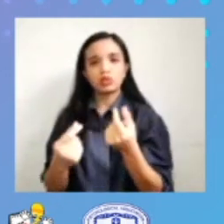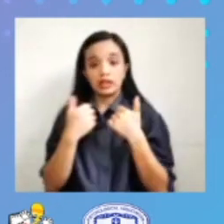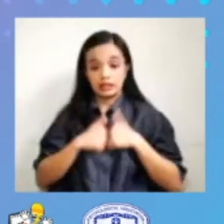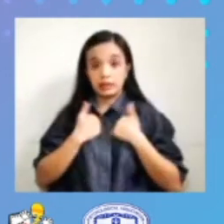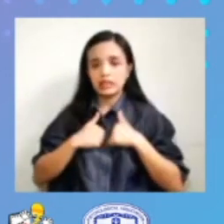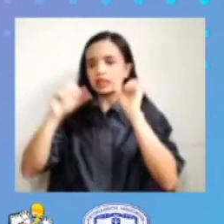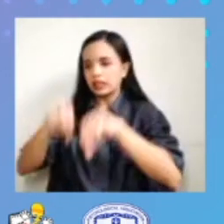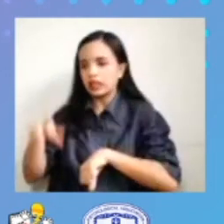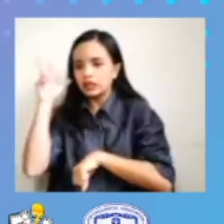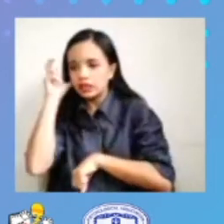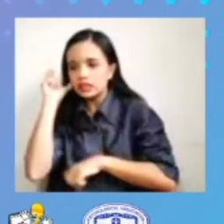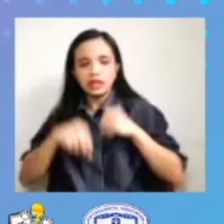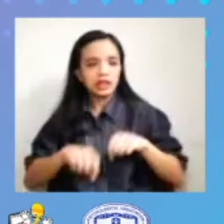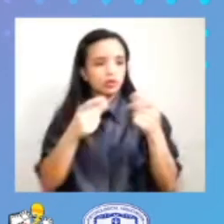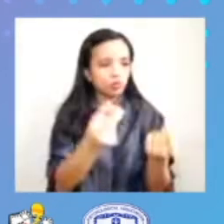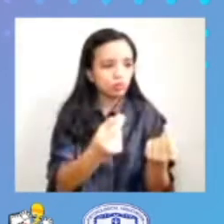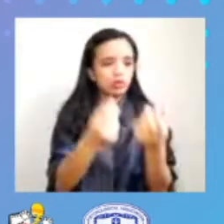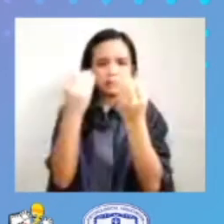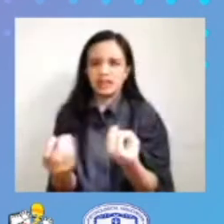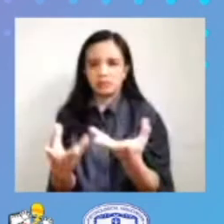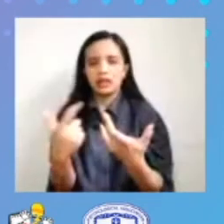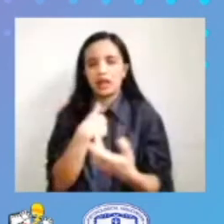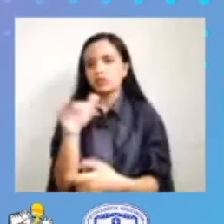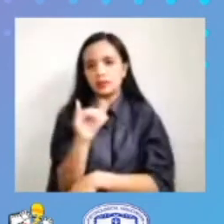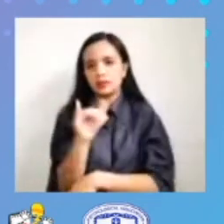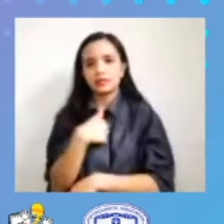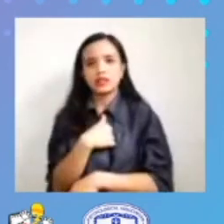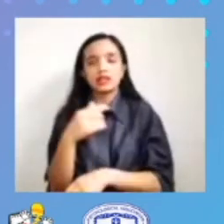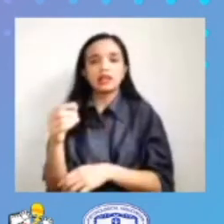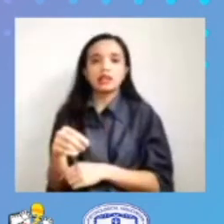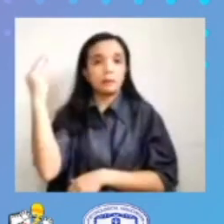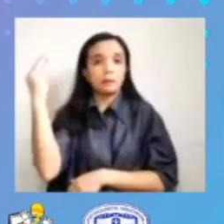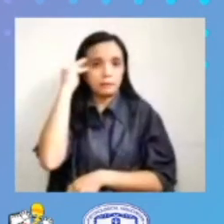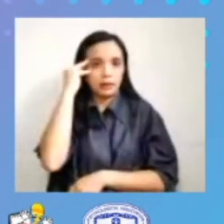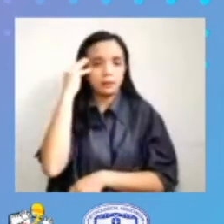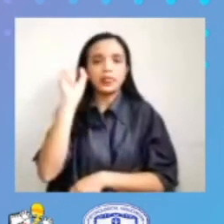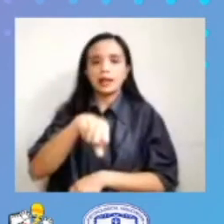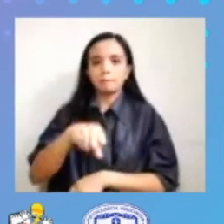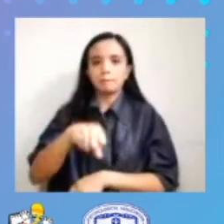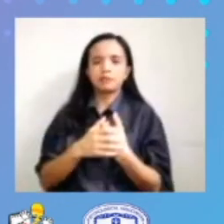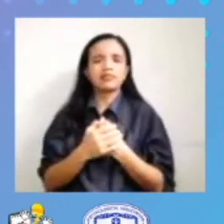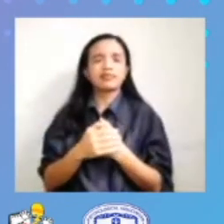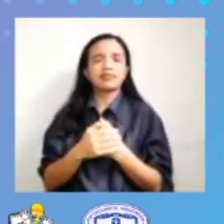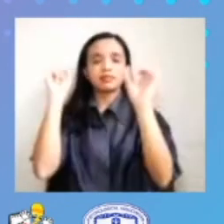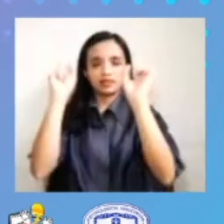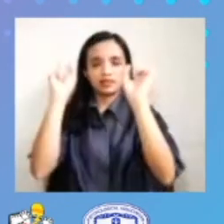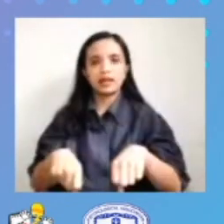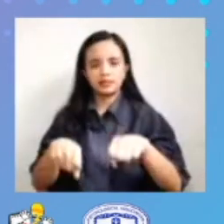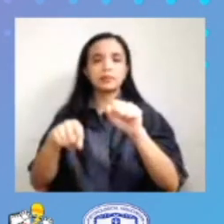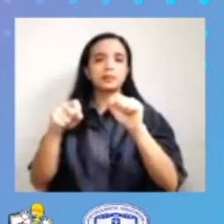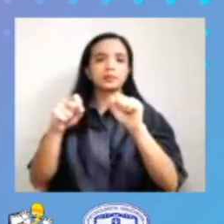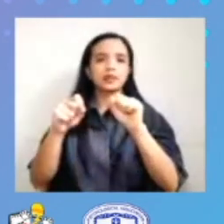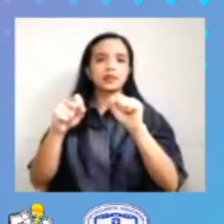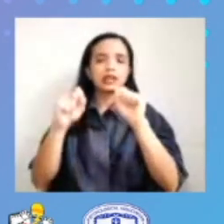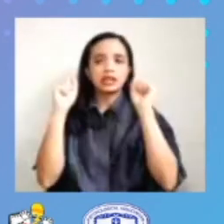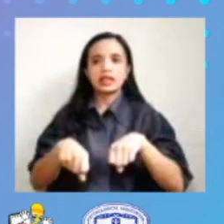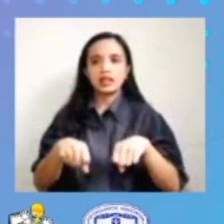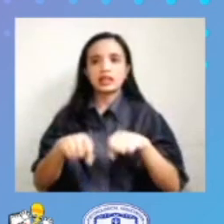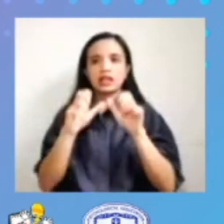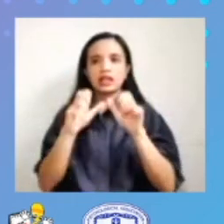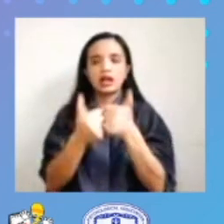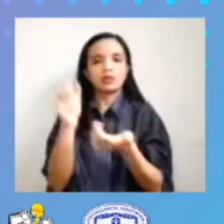depression. These may be depressive symptoms. Maybe you feel lonely, and it's because of the situation that we are in now. So don't stay